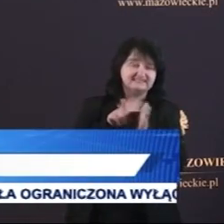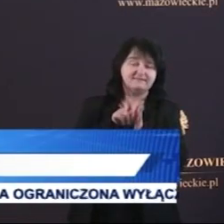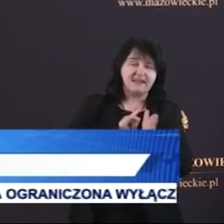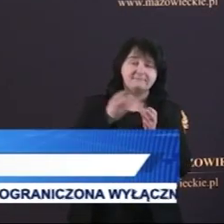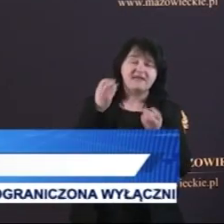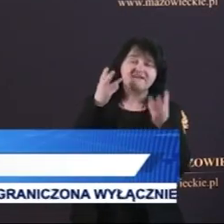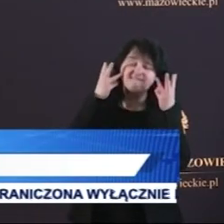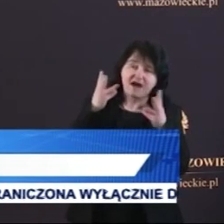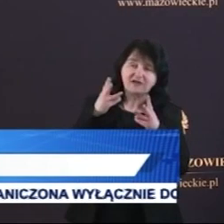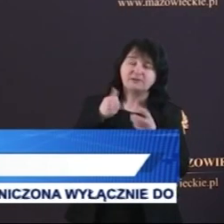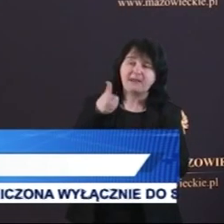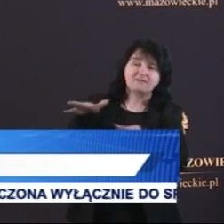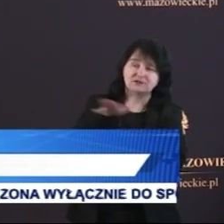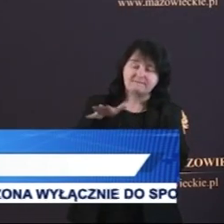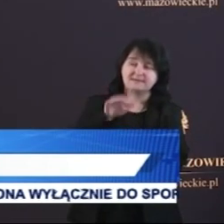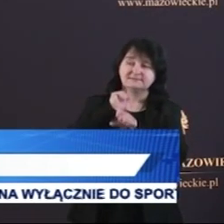chwili priorytetem jest